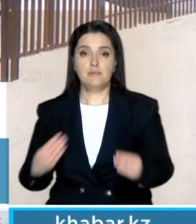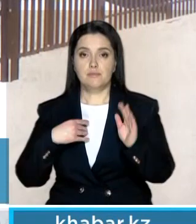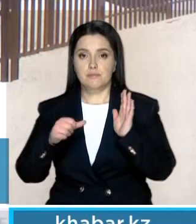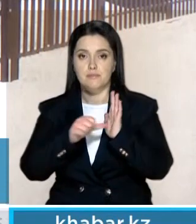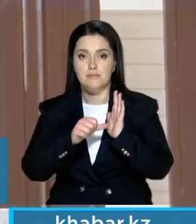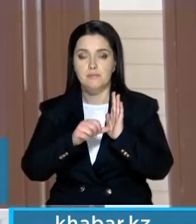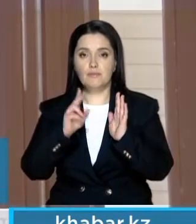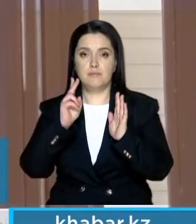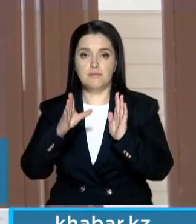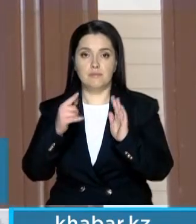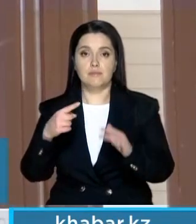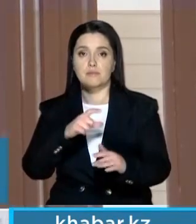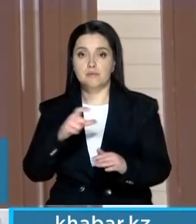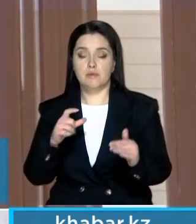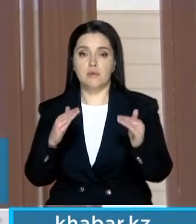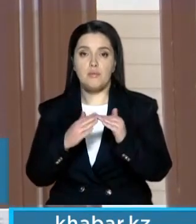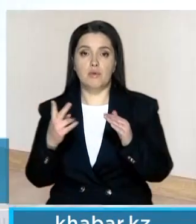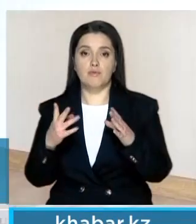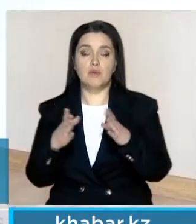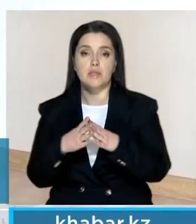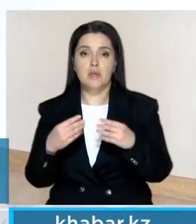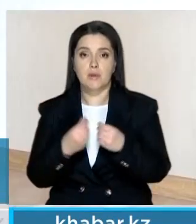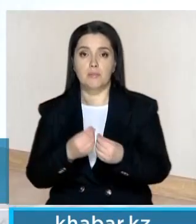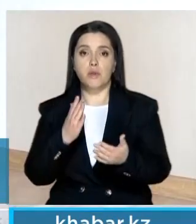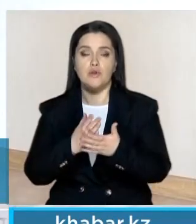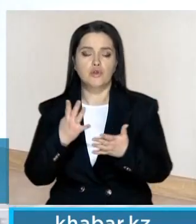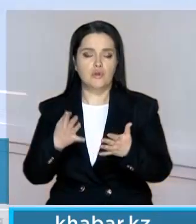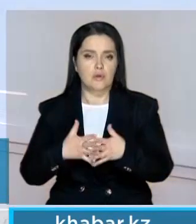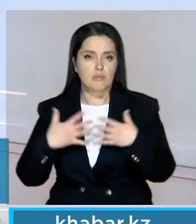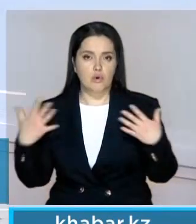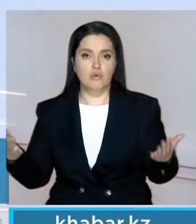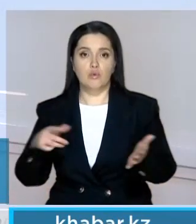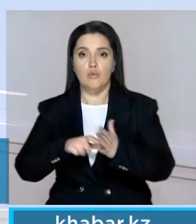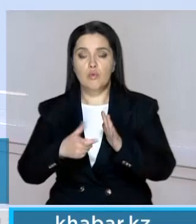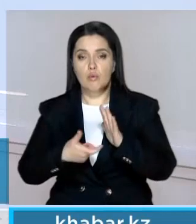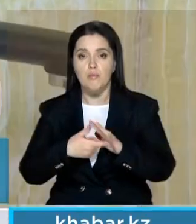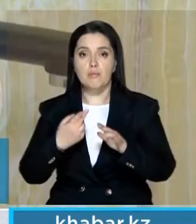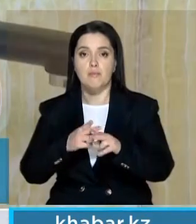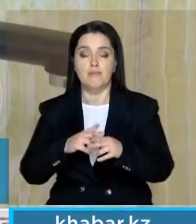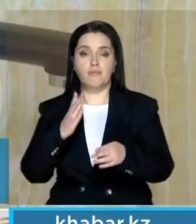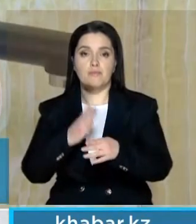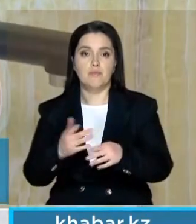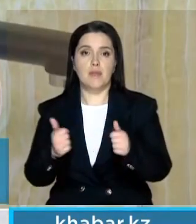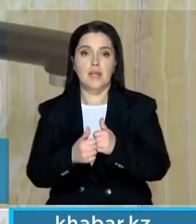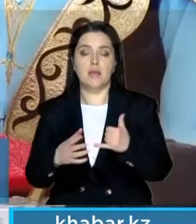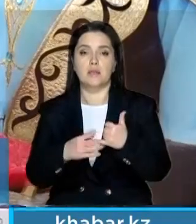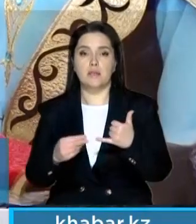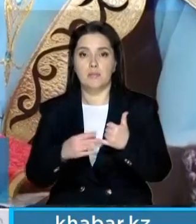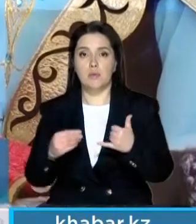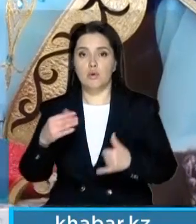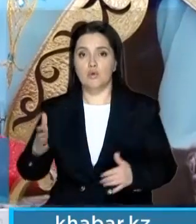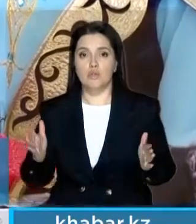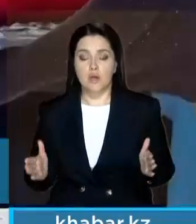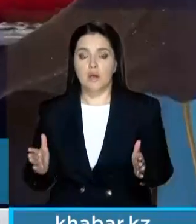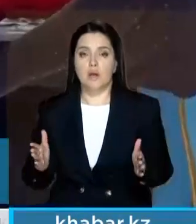одноэтажные дома на две семьи в распоряжении жильцов четыре просторные комнаты и санузел к строению прилегает небольшой земельный участок